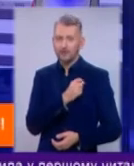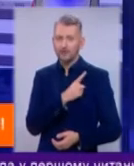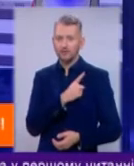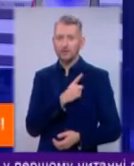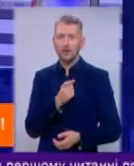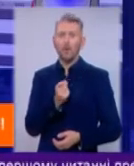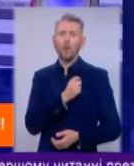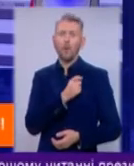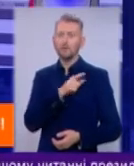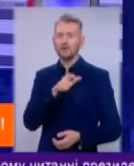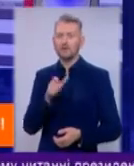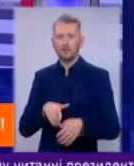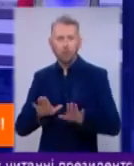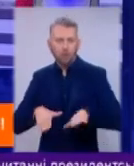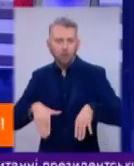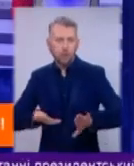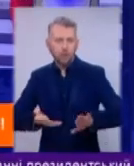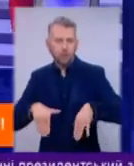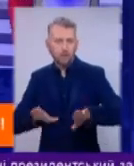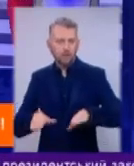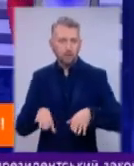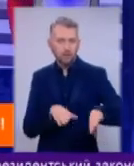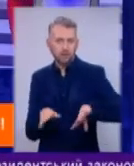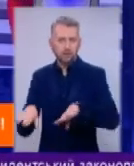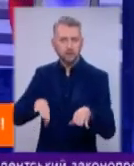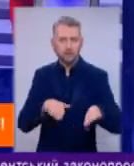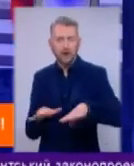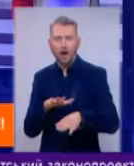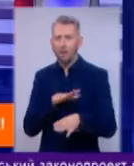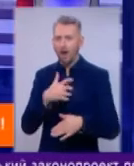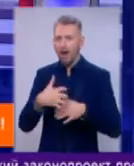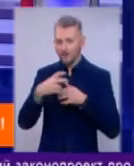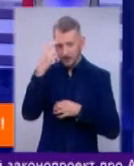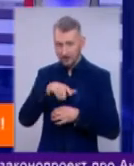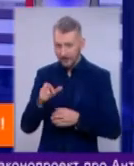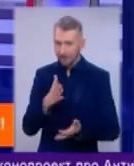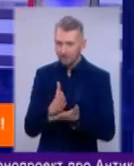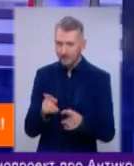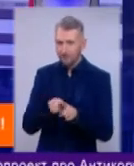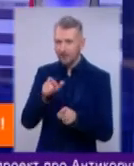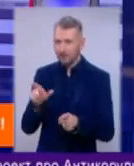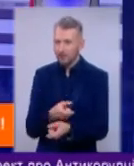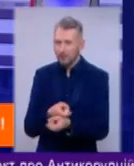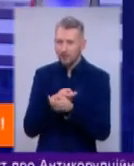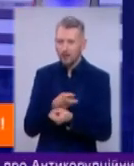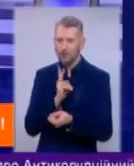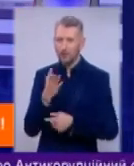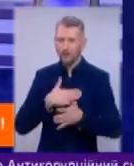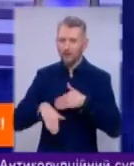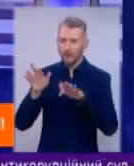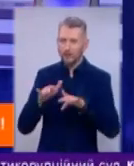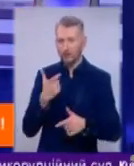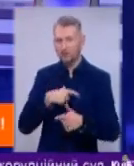одесити на сноубордах, а чи немає там серед киян відчайдухів, які радіють снігу і якось там розважають себе?